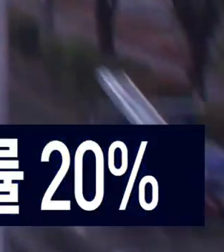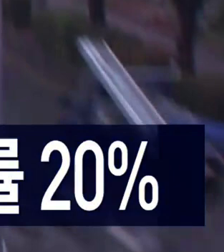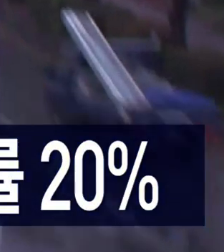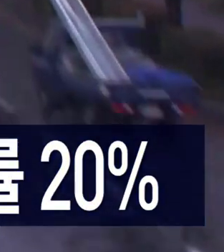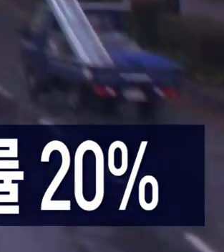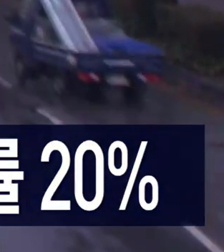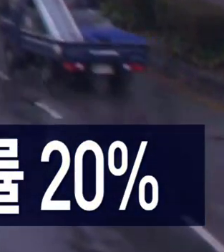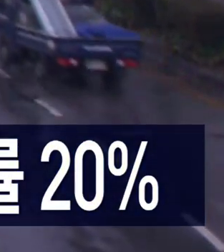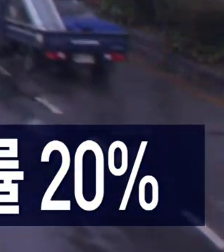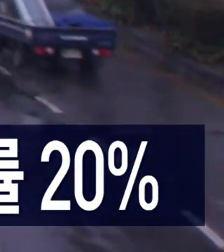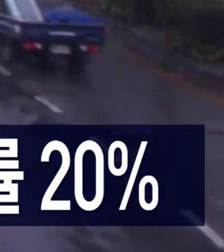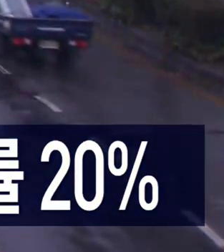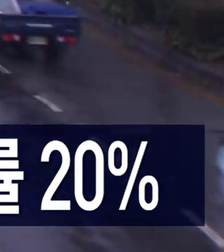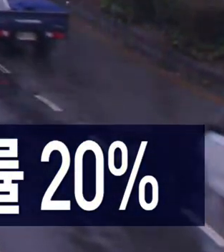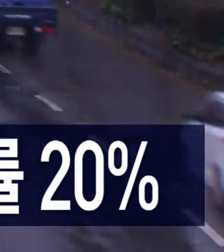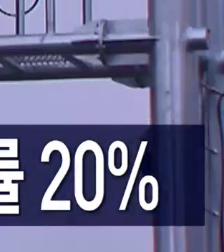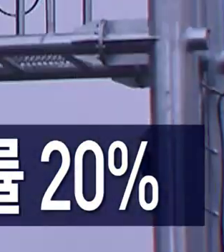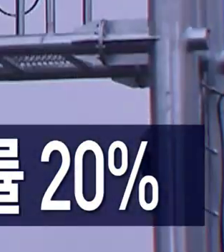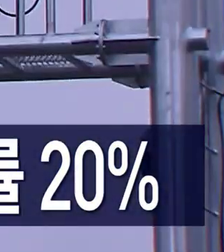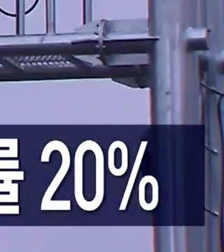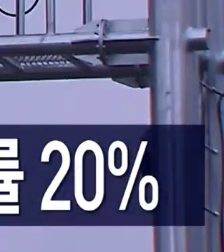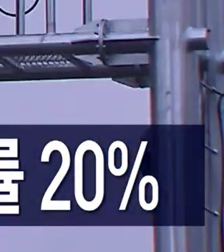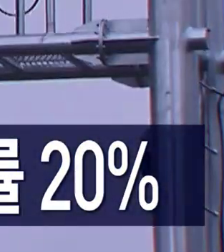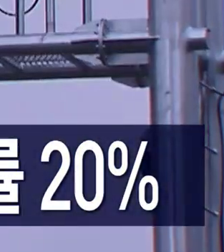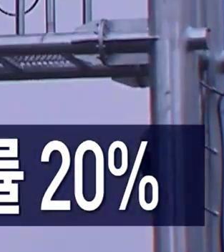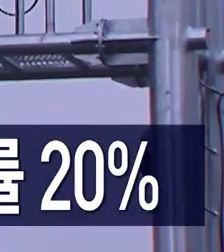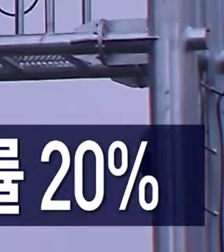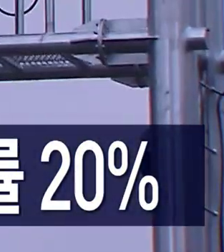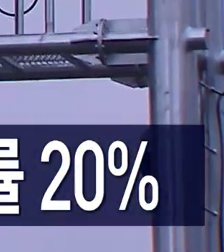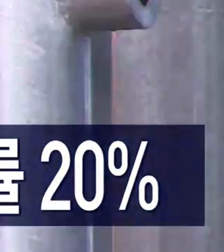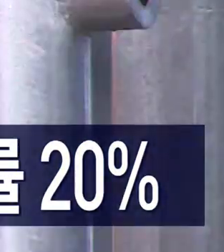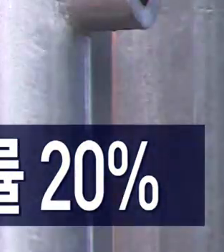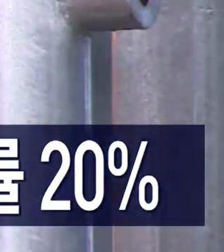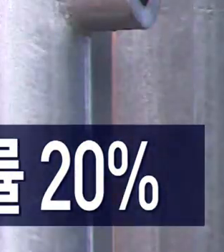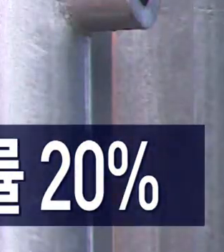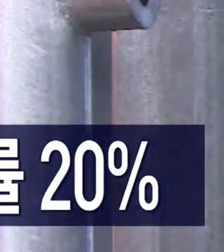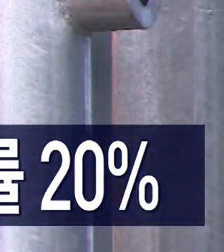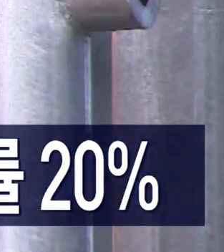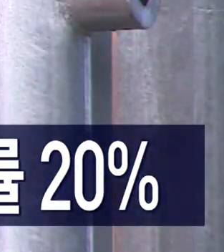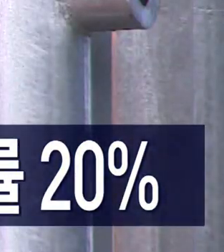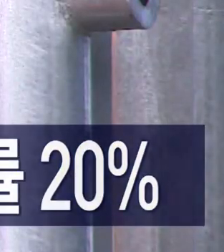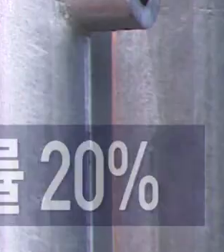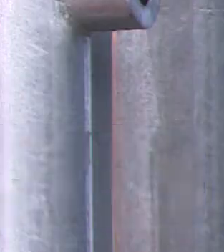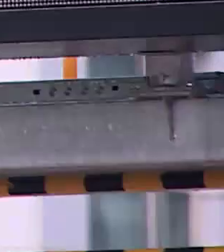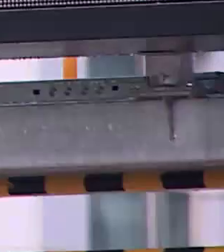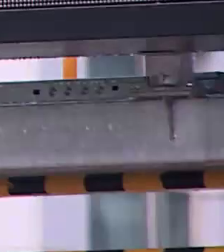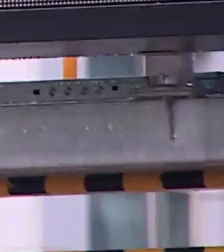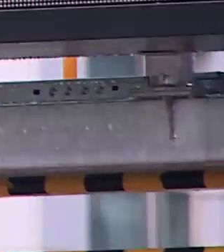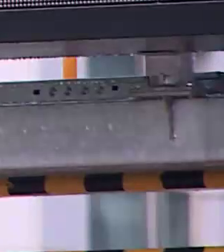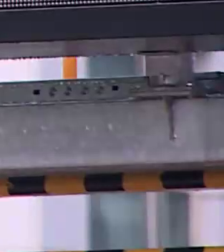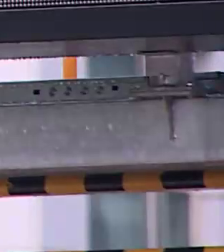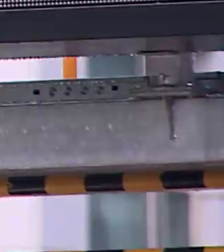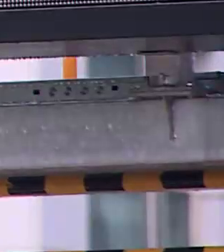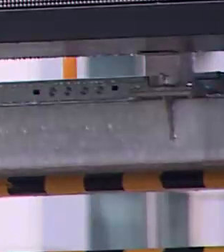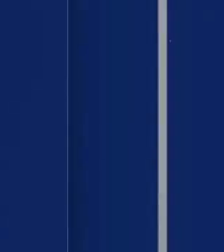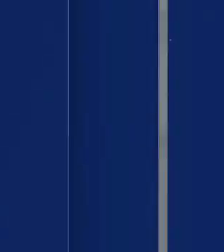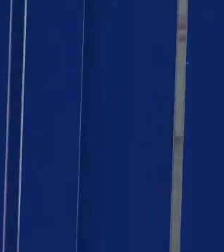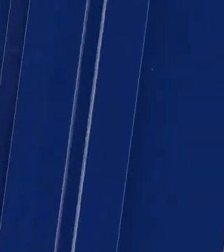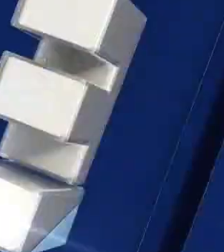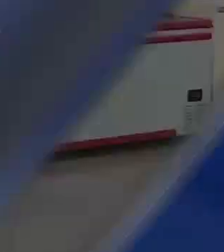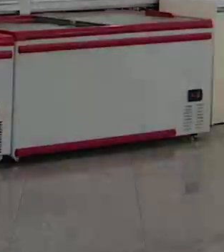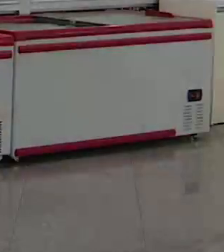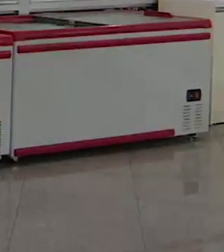3년 전 부산 지하차도 사고 이후 지하차도 차단 시스템 도입이 추진됐지만 광주 전남 설치율은 20%에 불과합니다.